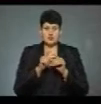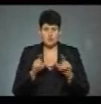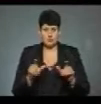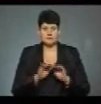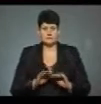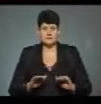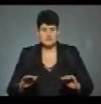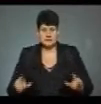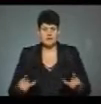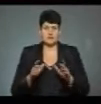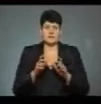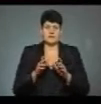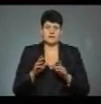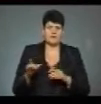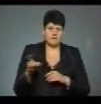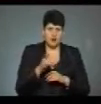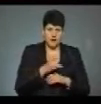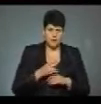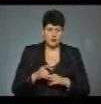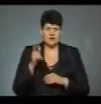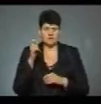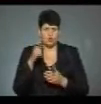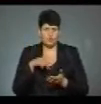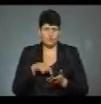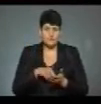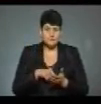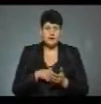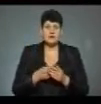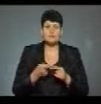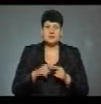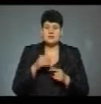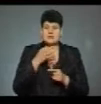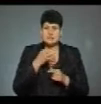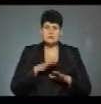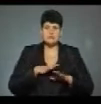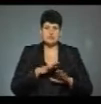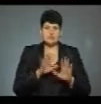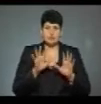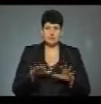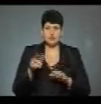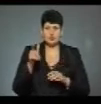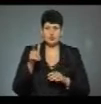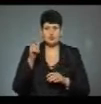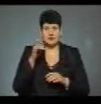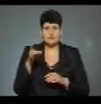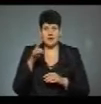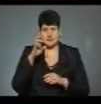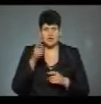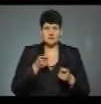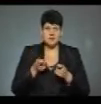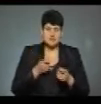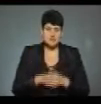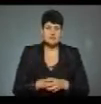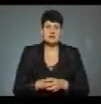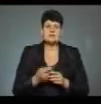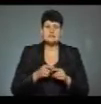та позашкільні навчальні заклади району та Чорткова. Про це повідомив заступник голови Чортківської райдержадміністрації Іван Заволотний.